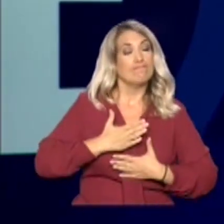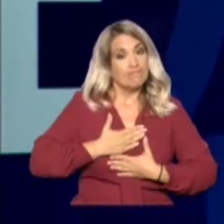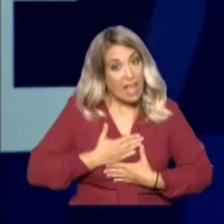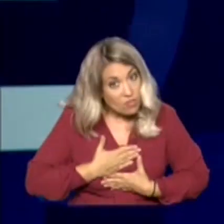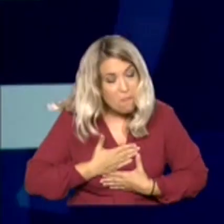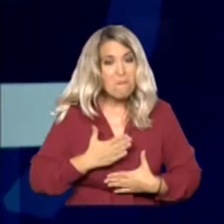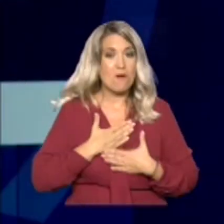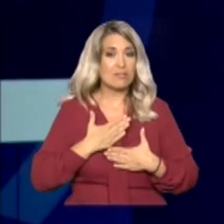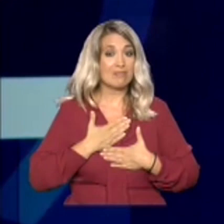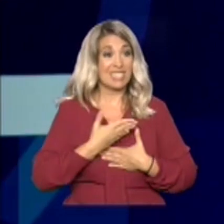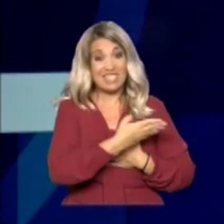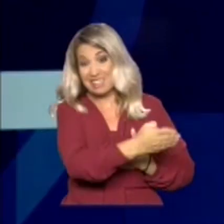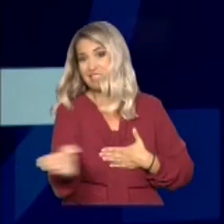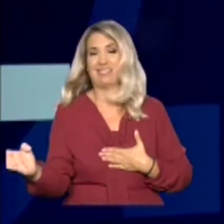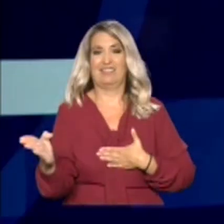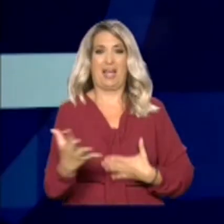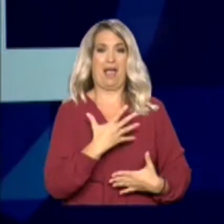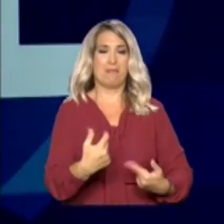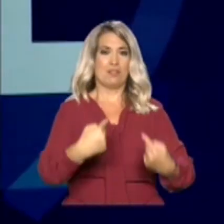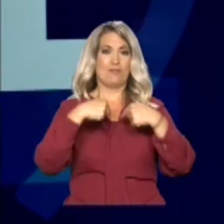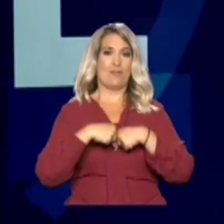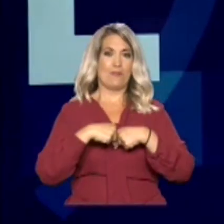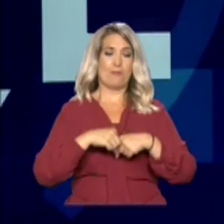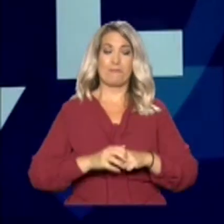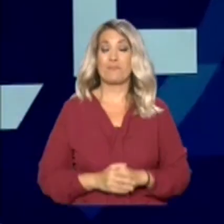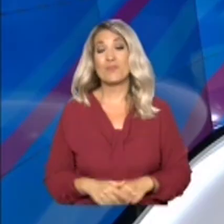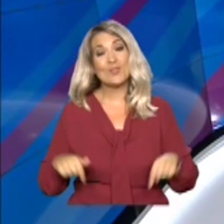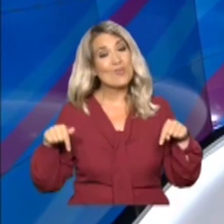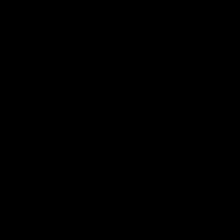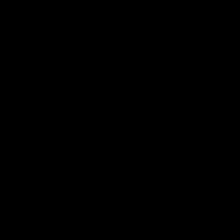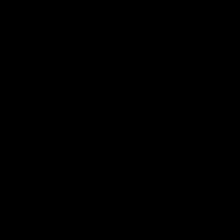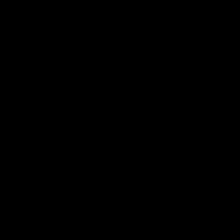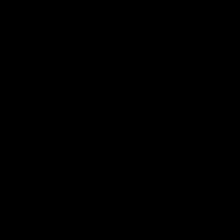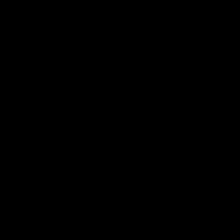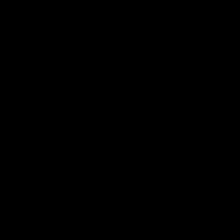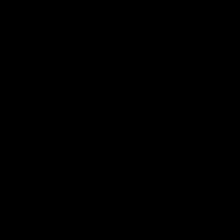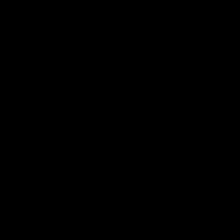ευγνωμοσύνη από όλους μας σε εσάς και ώρα κλήρωσης.